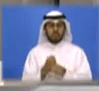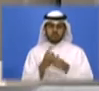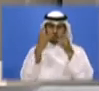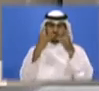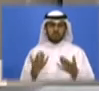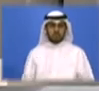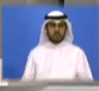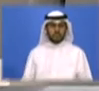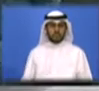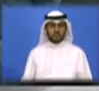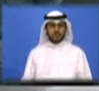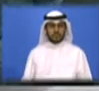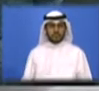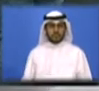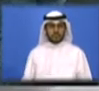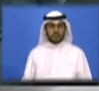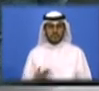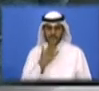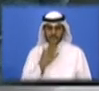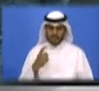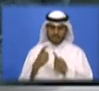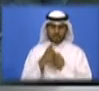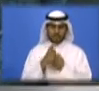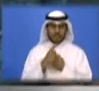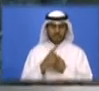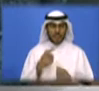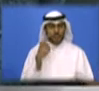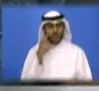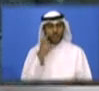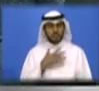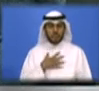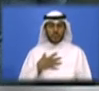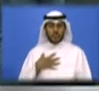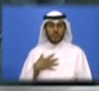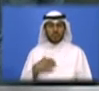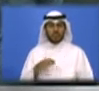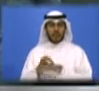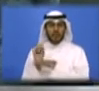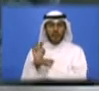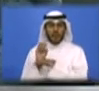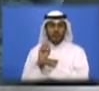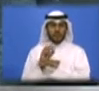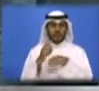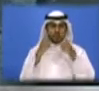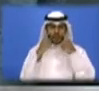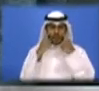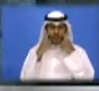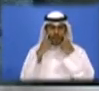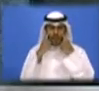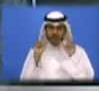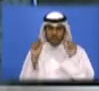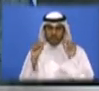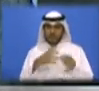متميزة ومرموقة. الوقاية خير من العلاج، فحلو لما نشوف الحملة التوعوية هاي عشان سرطان الثدي،